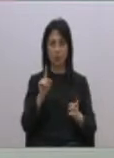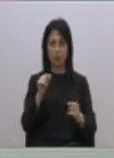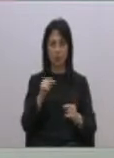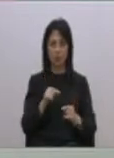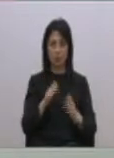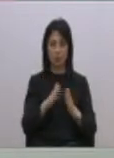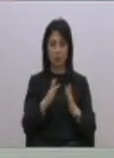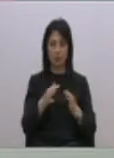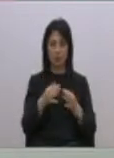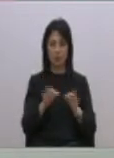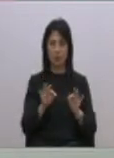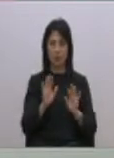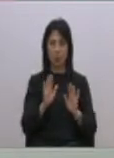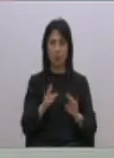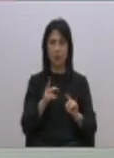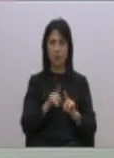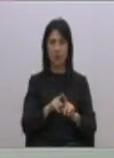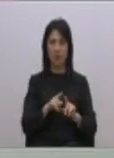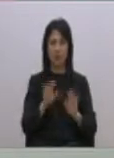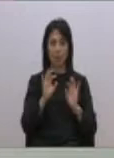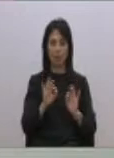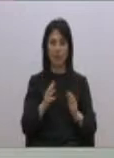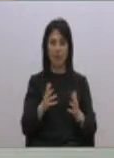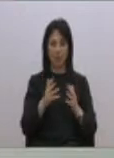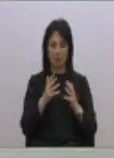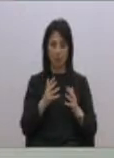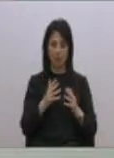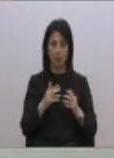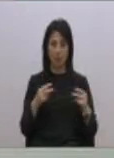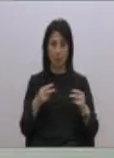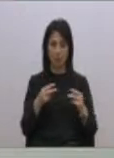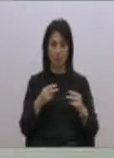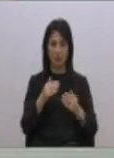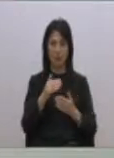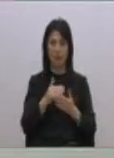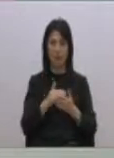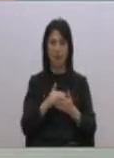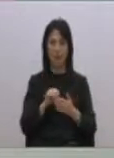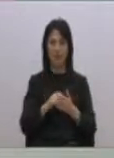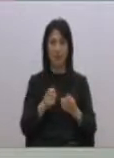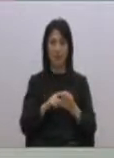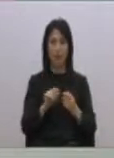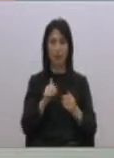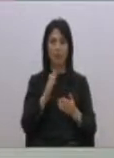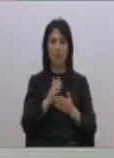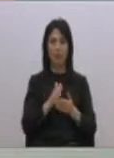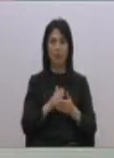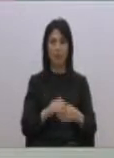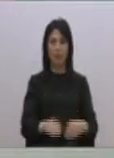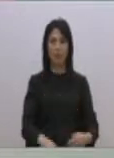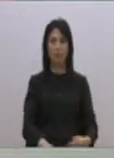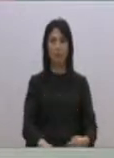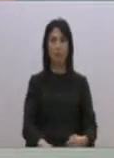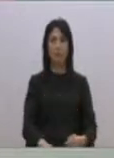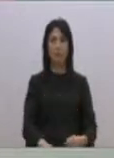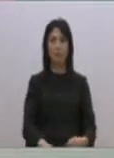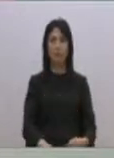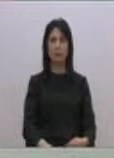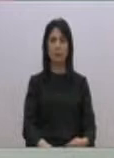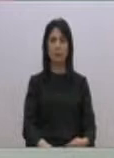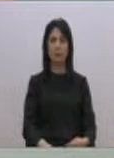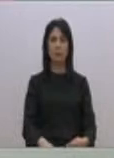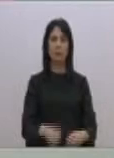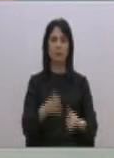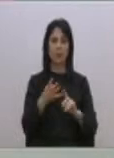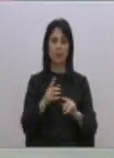misa, motholin dașovazem, holo, diseti obiecturi, cam ciroal, da, proporțiul, criteriul meu, sa putem zice, rogori țaris. Da, gretul